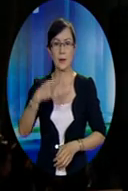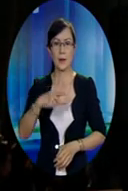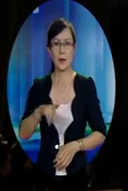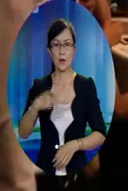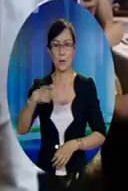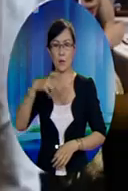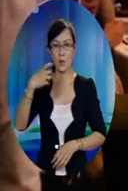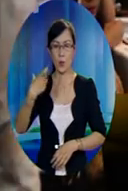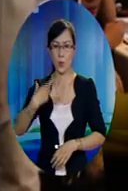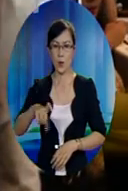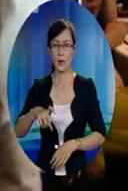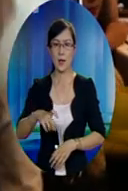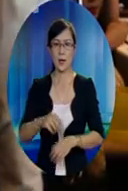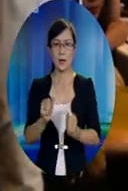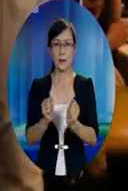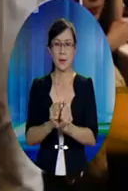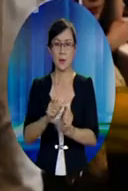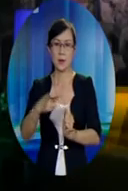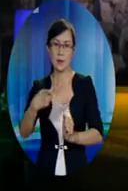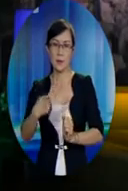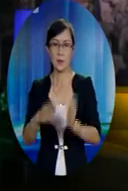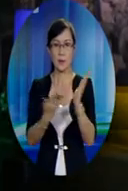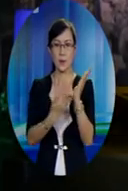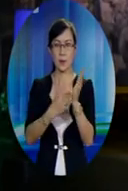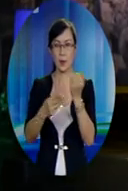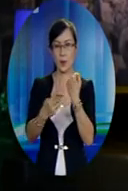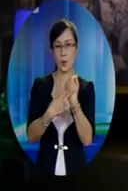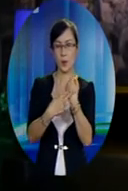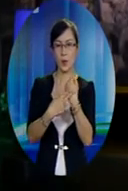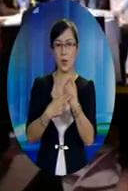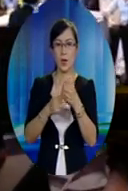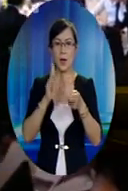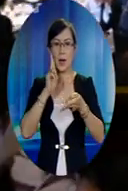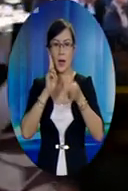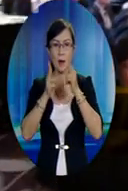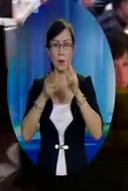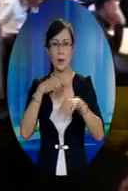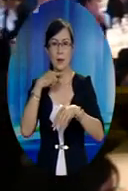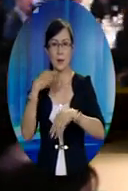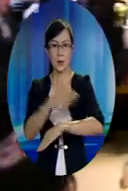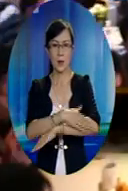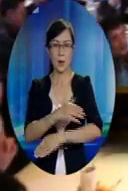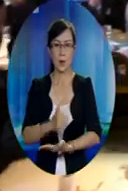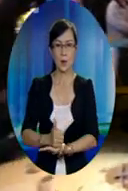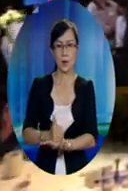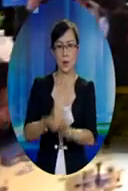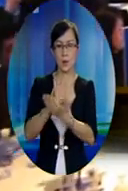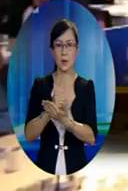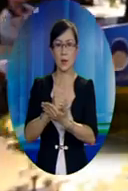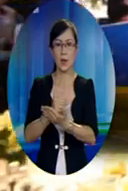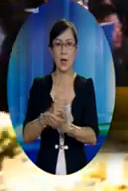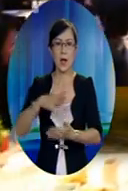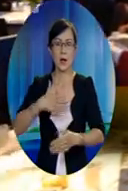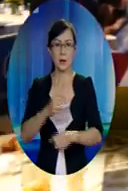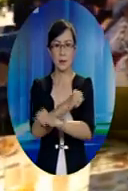Dự án Premier Village Phú Quốc Resort đã được tập đoàn Singroup ra mắt tại Hà Nội với nhiều hấp lực từ cam kết hỗ trợ ưu đãi tối đa và cơ hội sinh lời